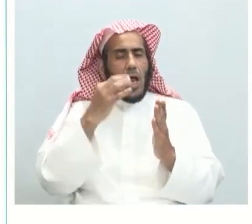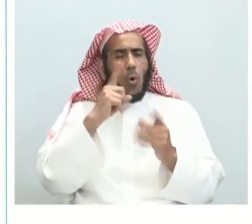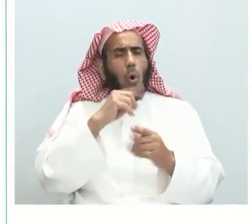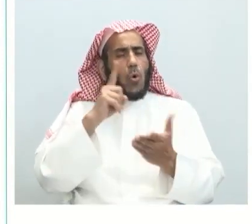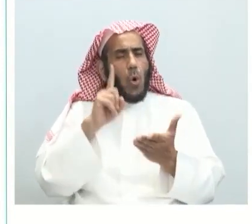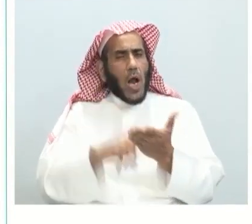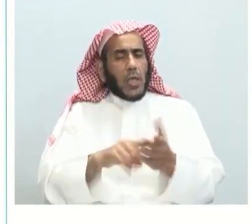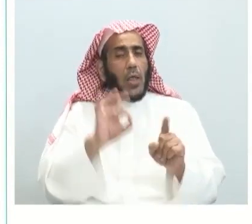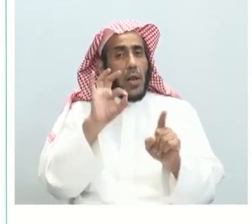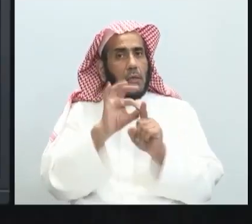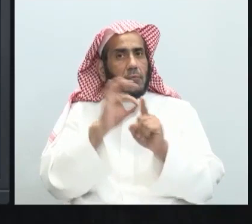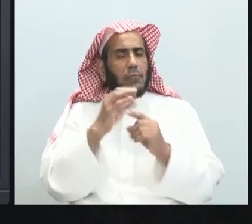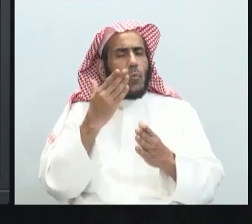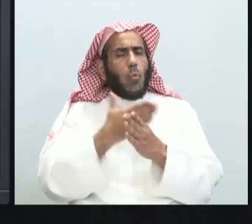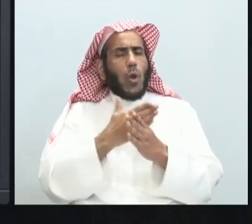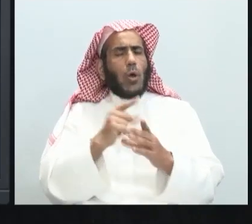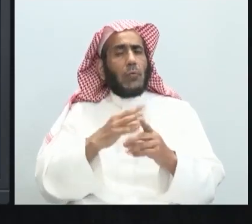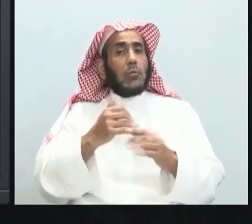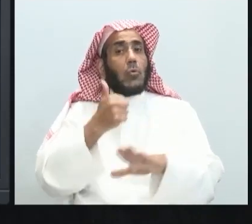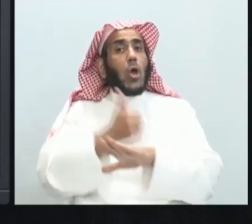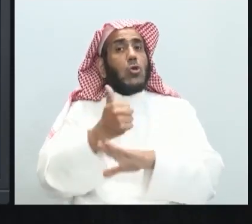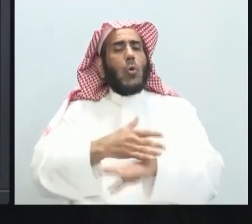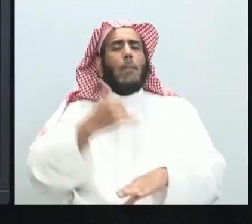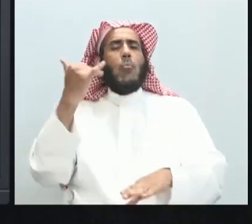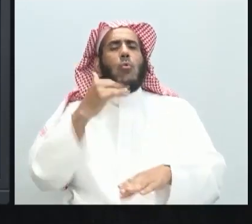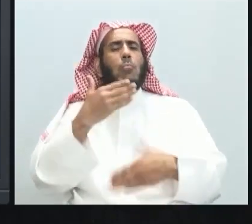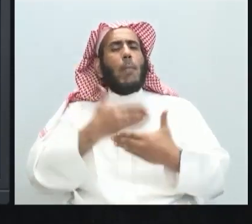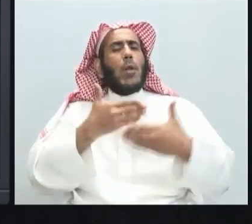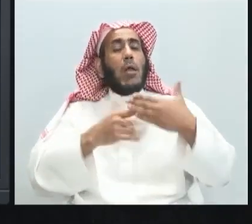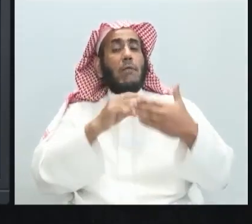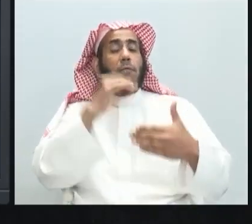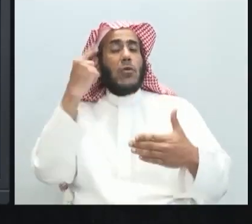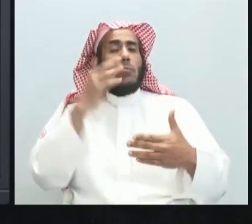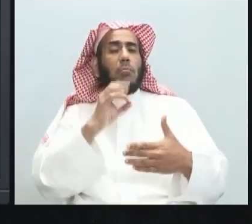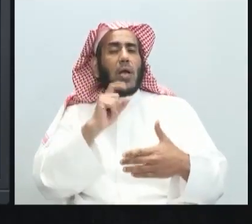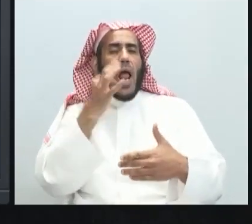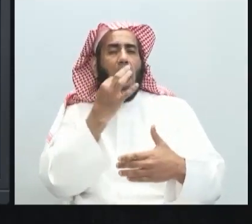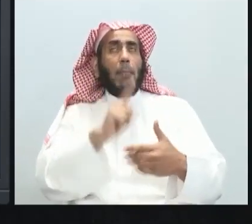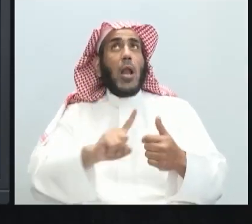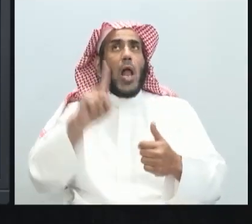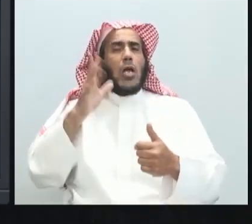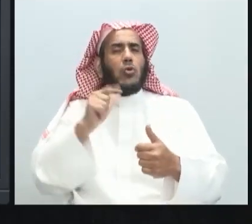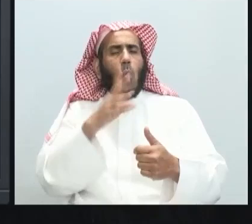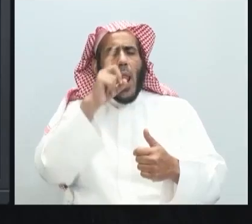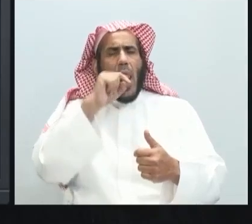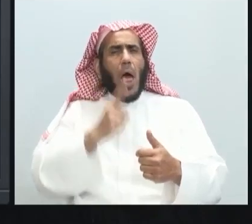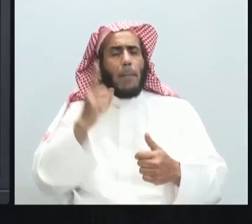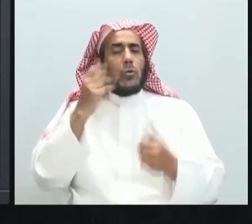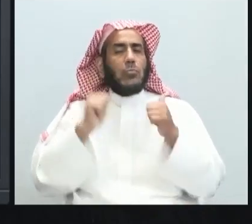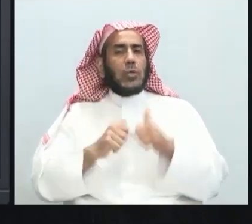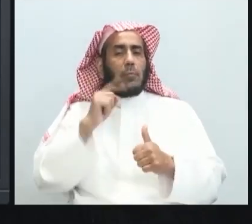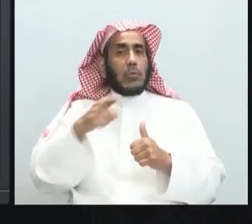دائما على هذا الهدف لانه هدف رئيس مهم ينبني عليه فهم كلام الله سبحانه وتعالى فلابد للطالب